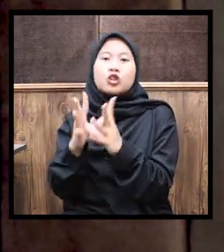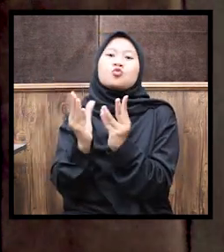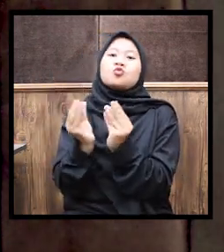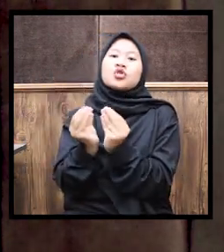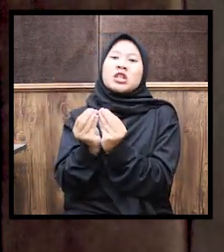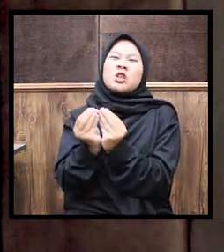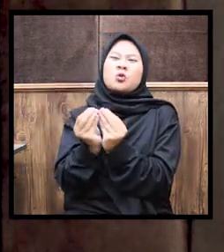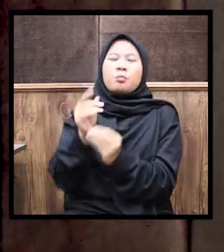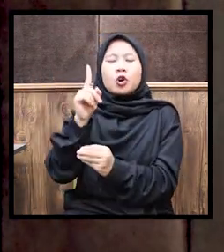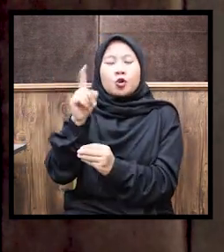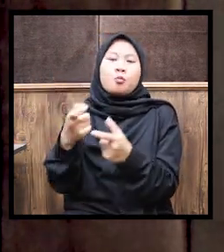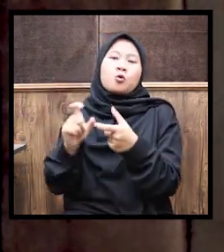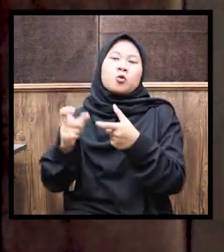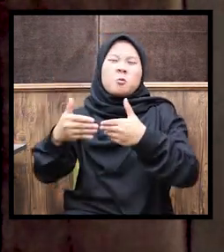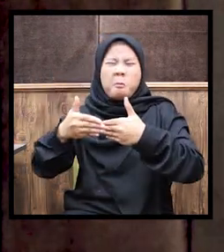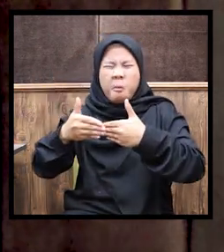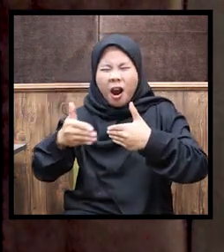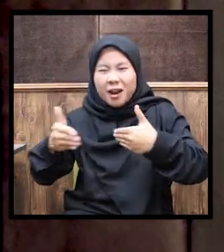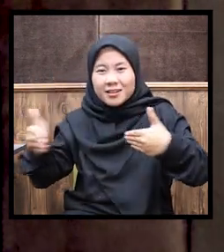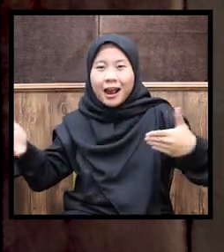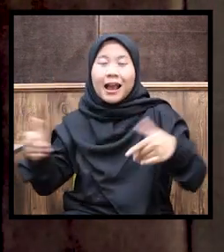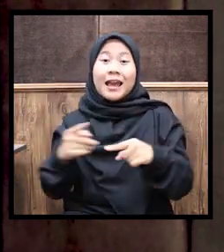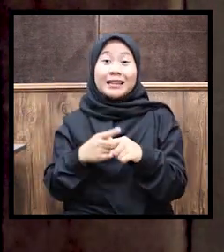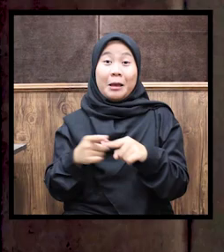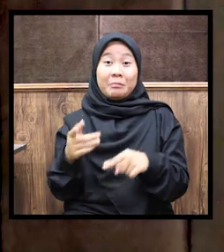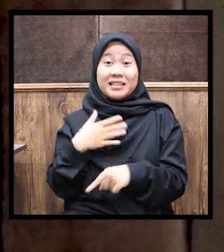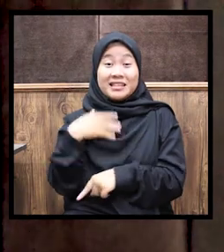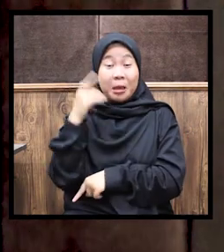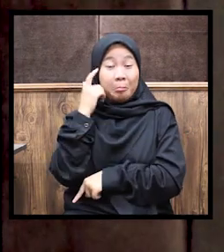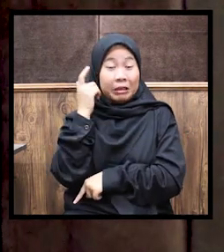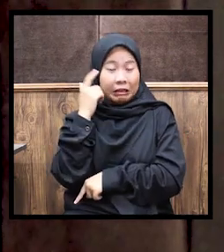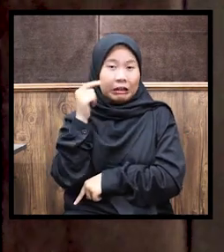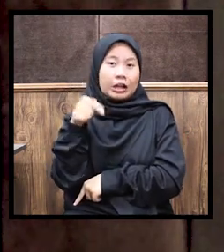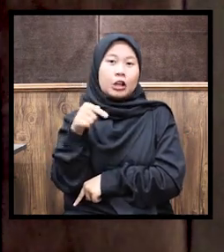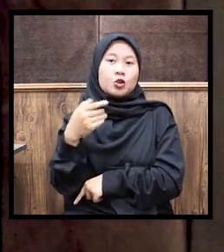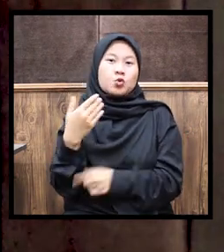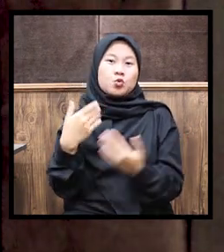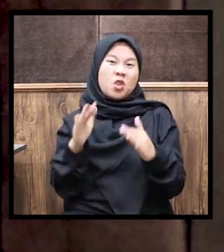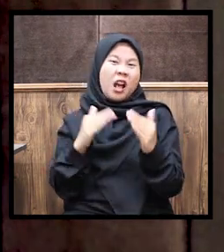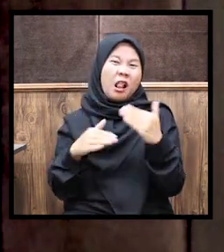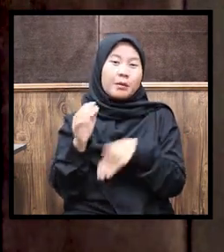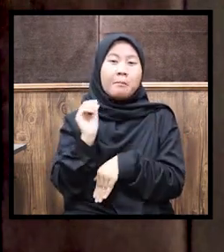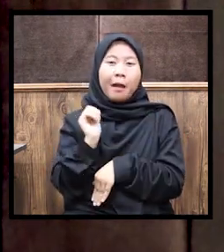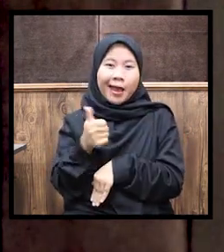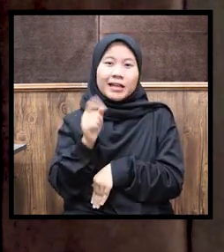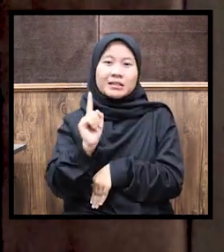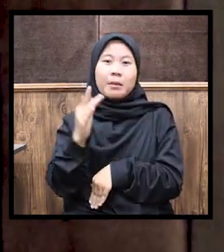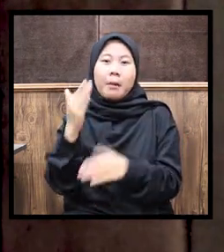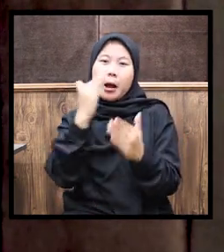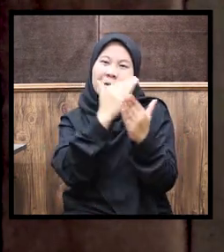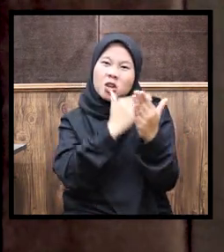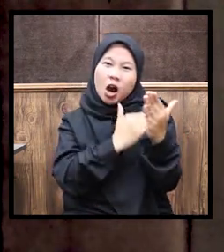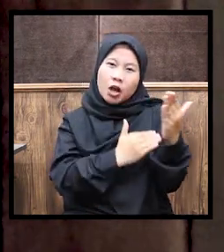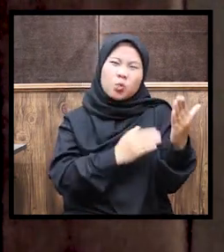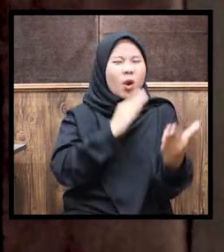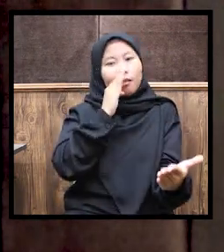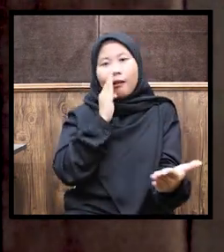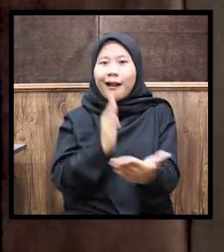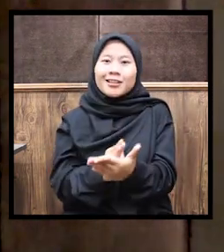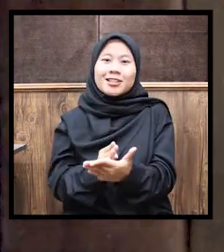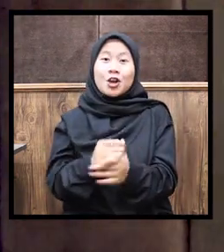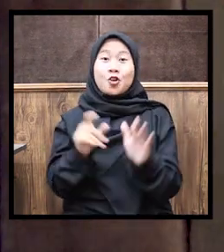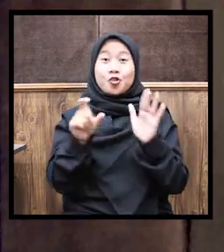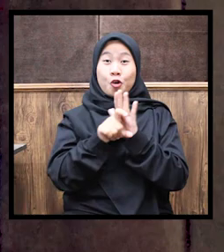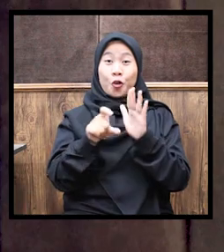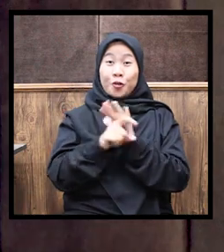jauh lebih baik karena sudah regulasinya sudah tegas he kemudian media seperti divaw seperti ini juga sudah